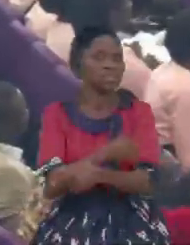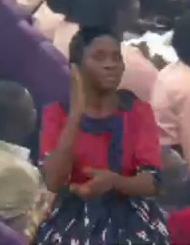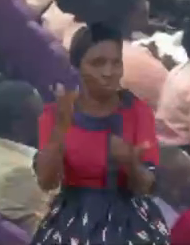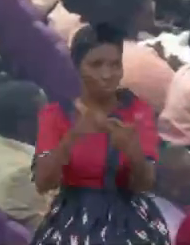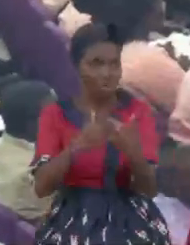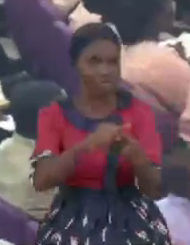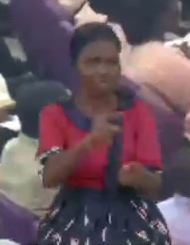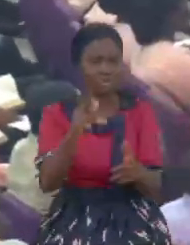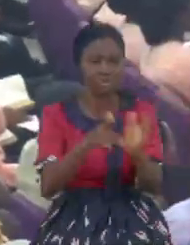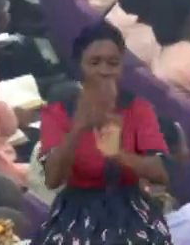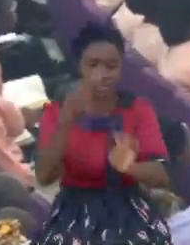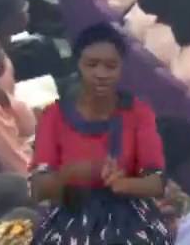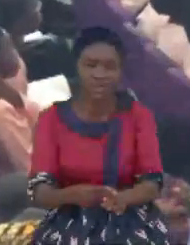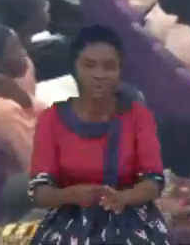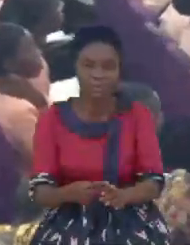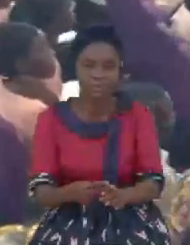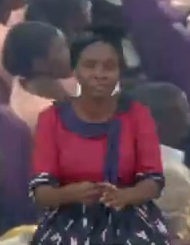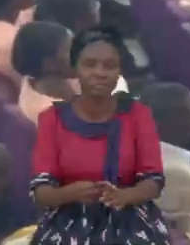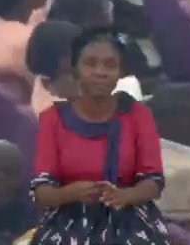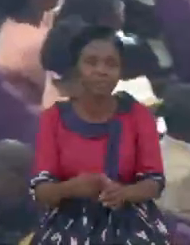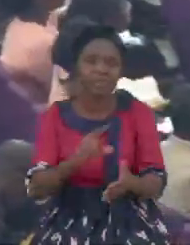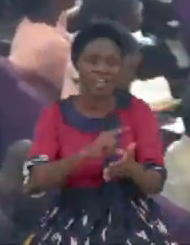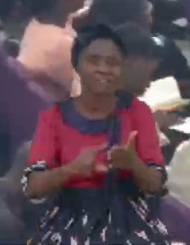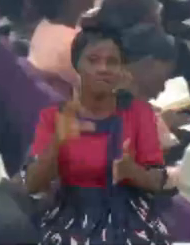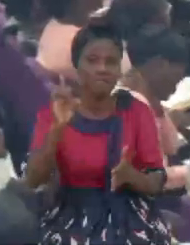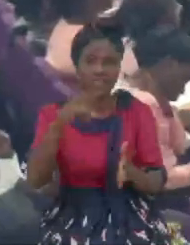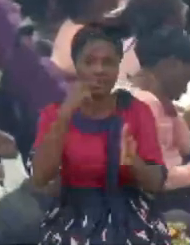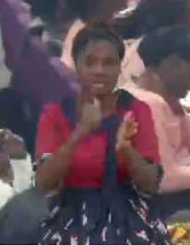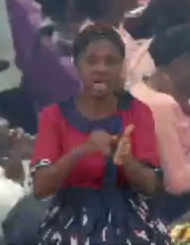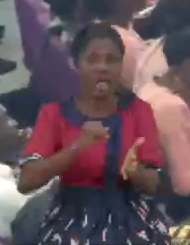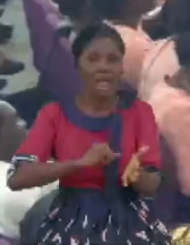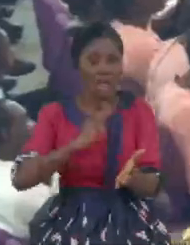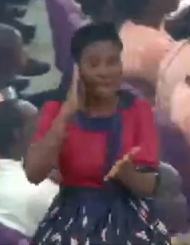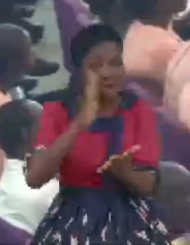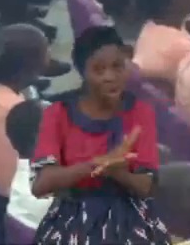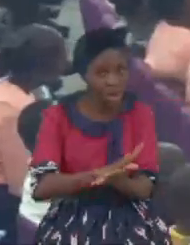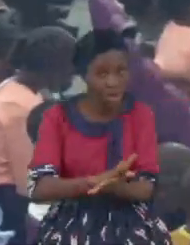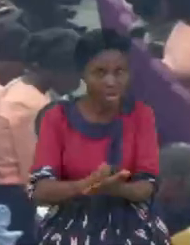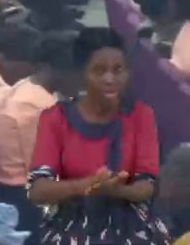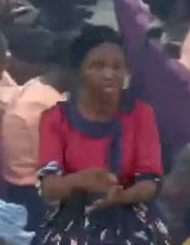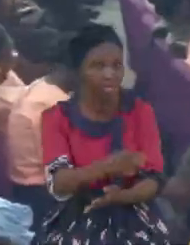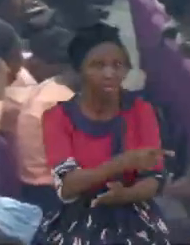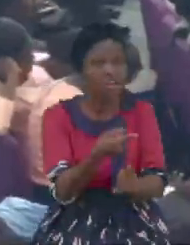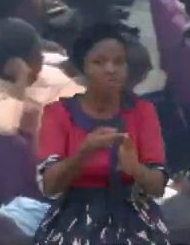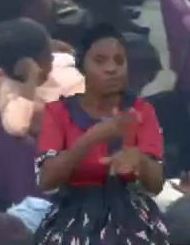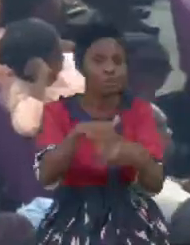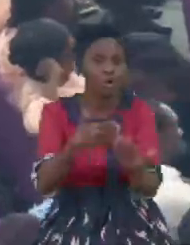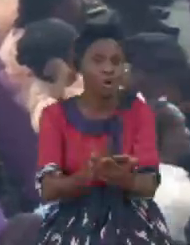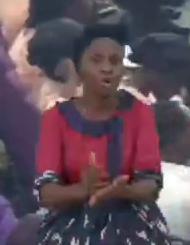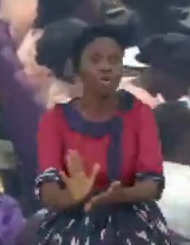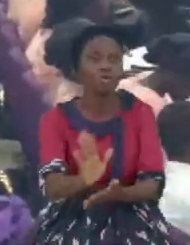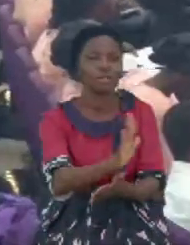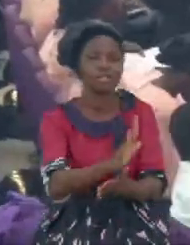Et je les rétablirai comme autrefois. Verset 8. Je les purifierai